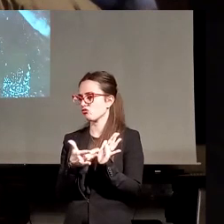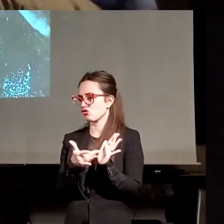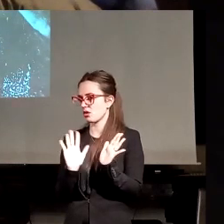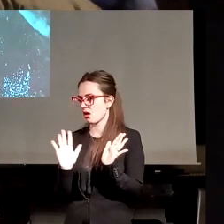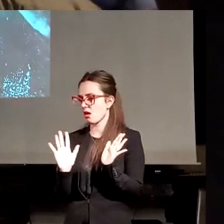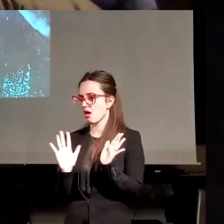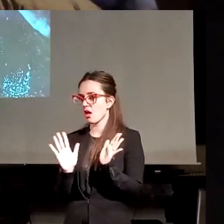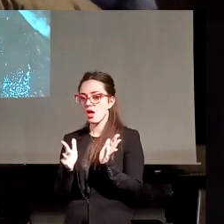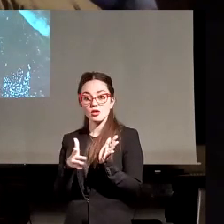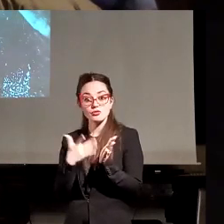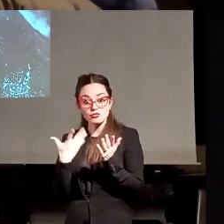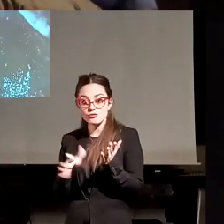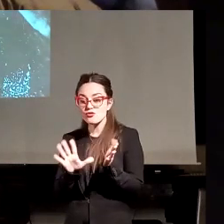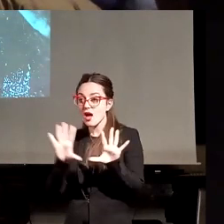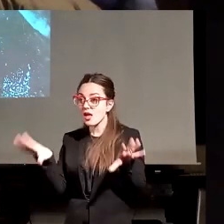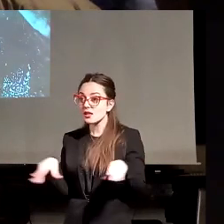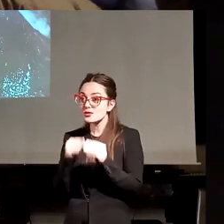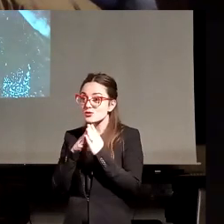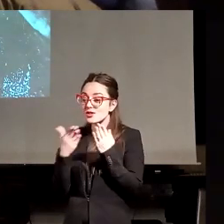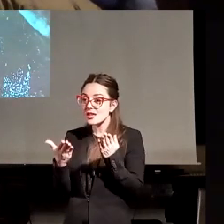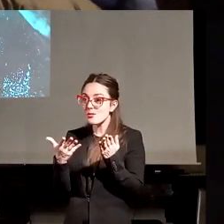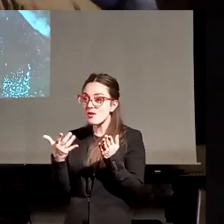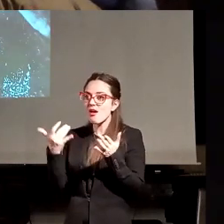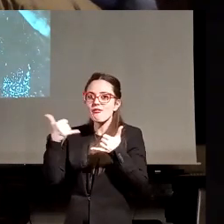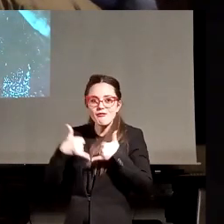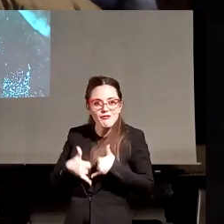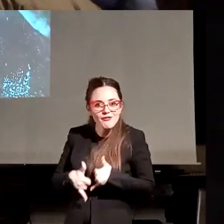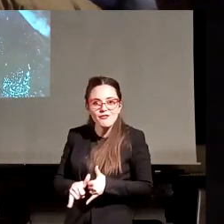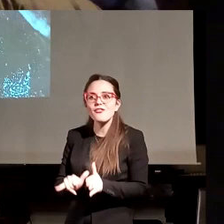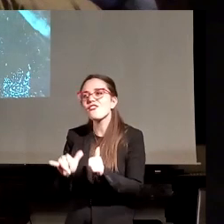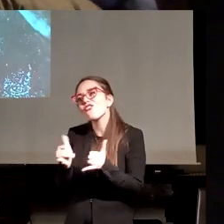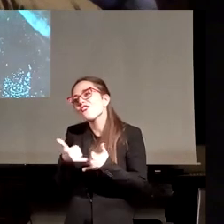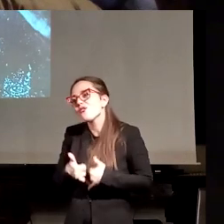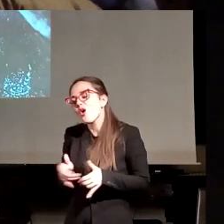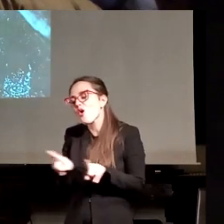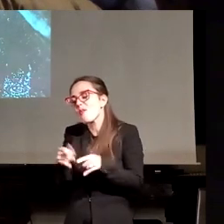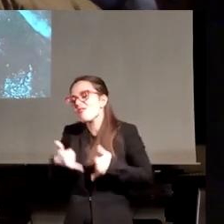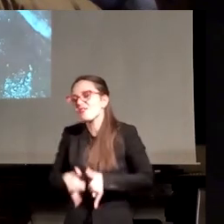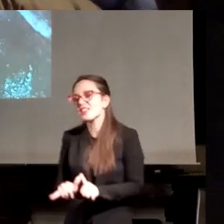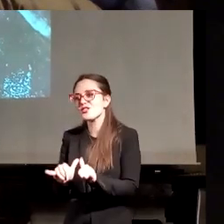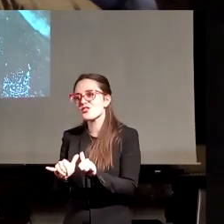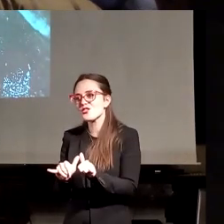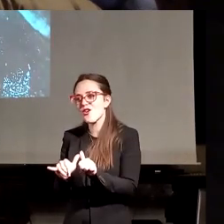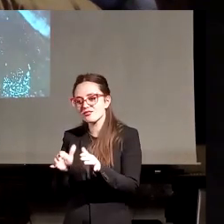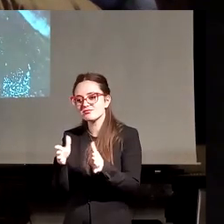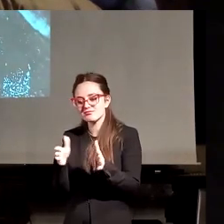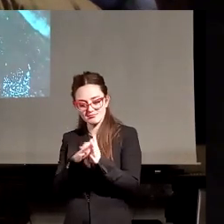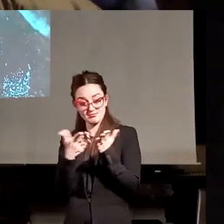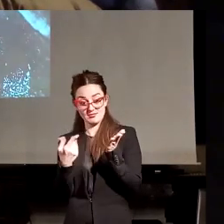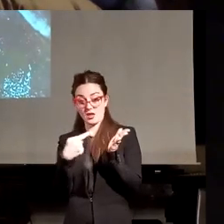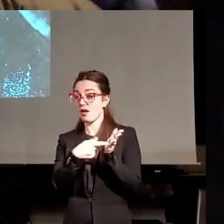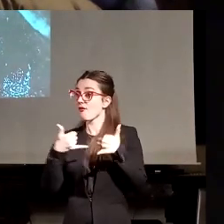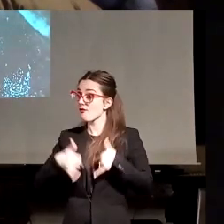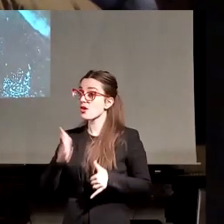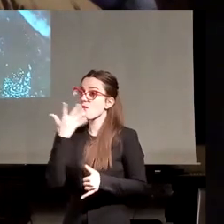già all'inizio di un libero figlio di un figlio diciamo così che passa in queste pagine da voler uccidere